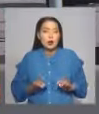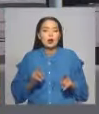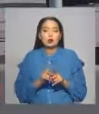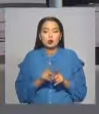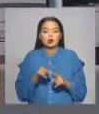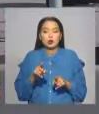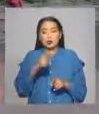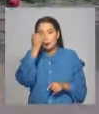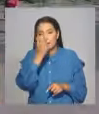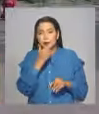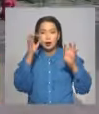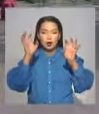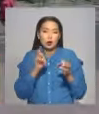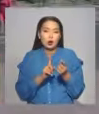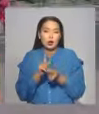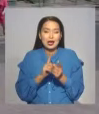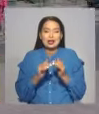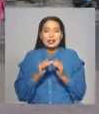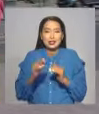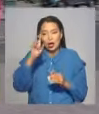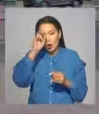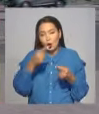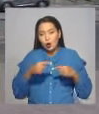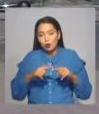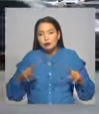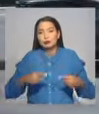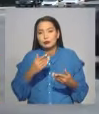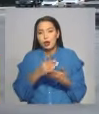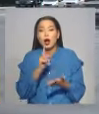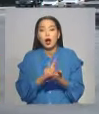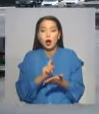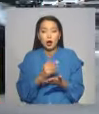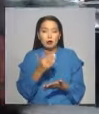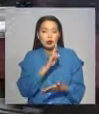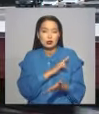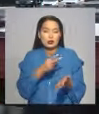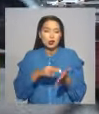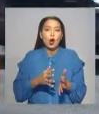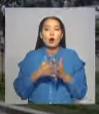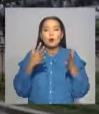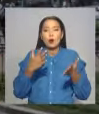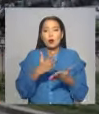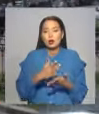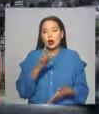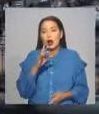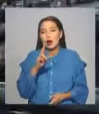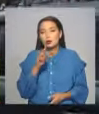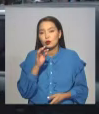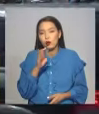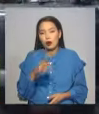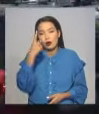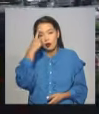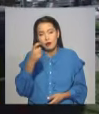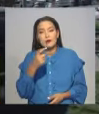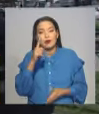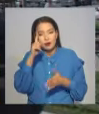Благодаря конституционной реформе статус этих органов повышен, а значит, обязанностей у них стало больше. В завершение Касым-Жомарт Токаев подчеркнул, что люди должны